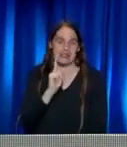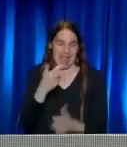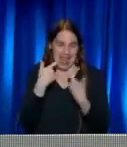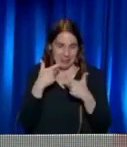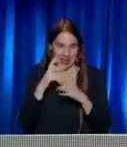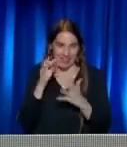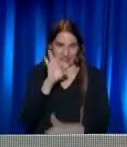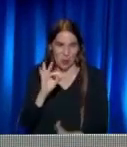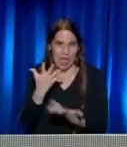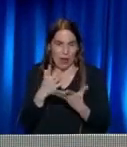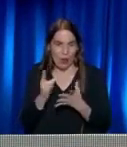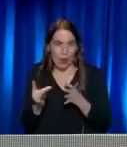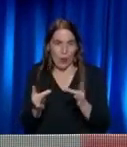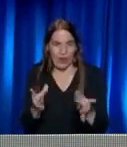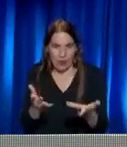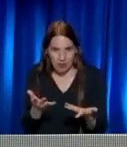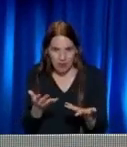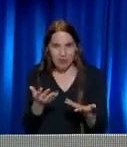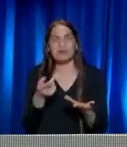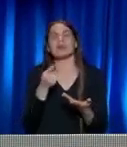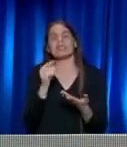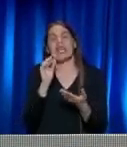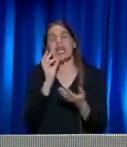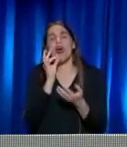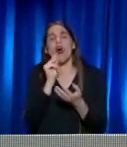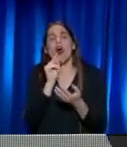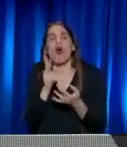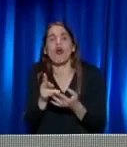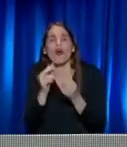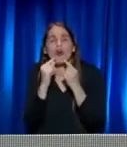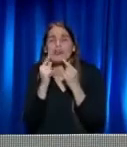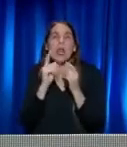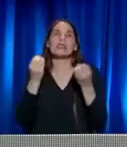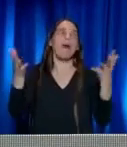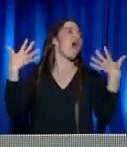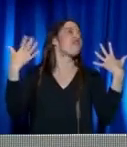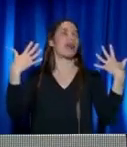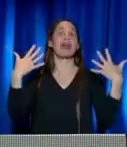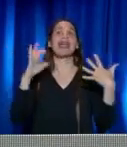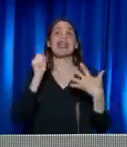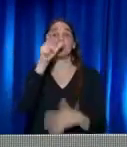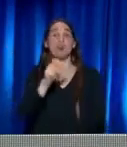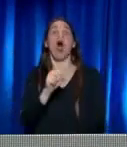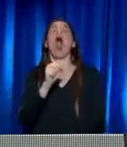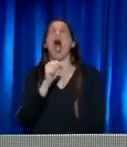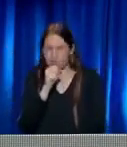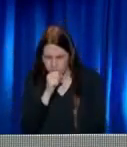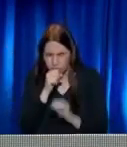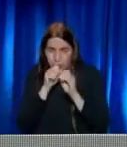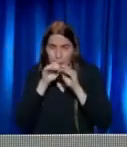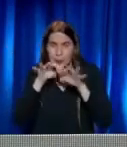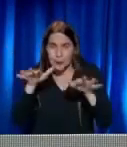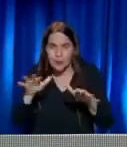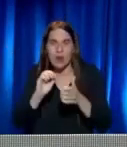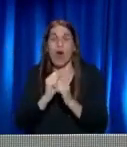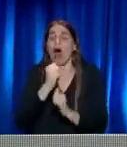עובר. אז הוא עובר במה שאנחנו קוראים חלקיקי רוק. כלומר, אם מישהו, הוא לא עובר באוויר סתם, אבל אם מישהו מתעטש לידך, או משתה לידך, וקצת